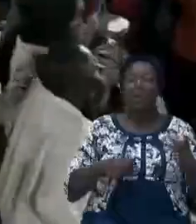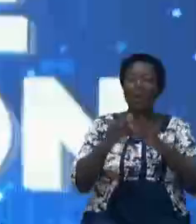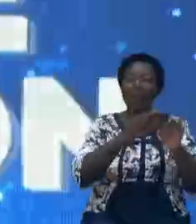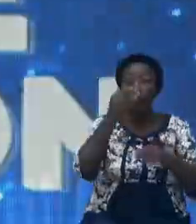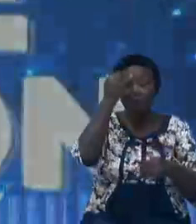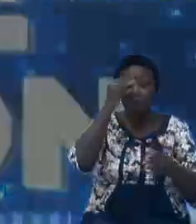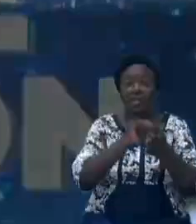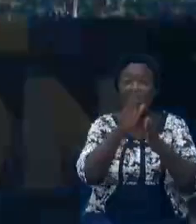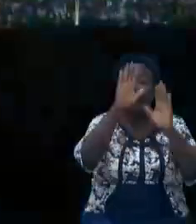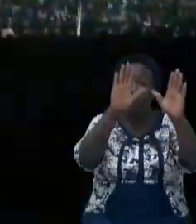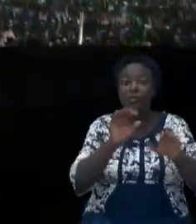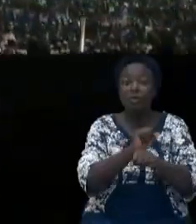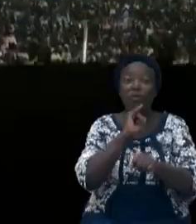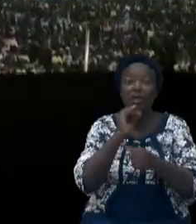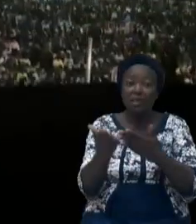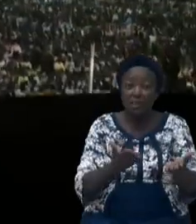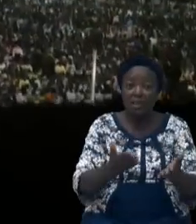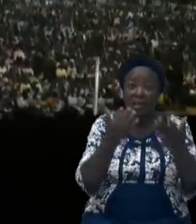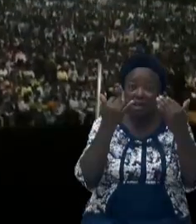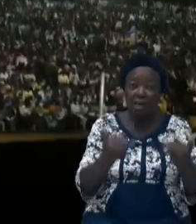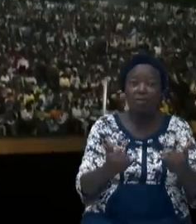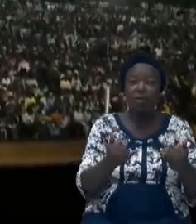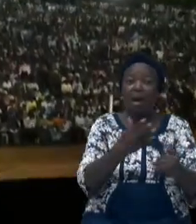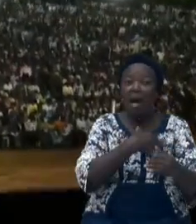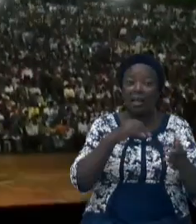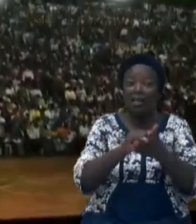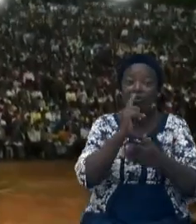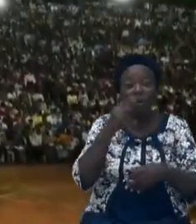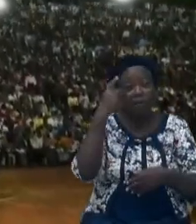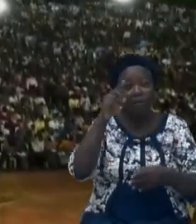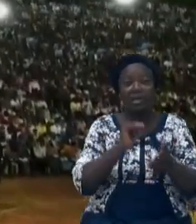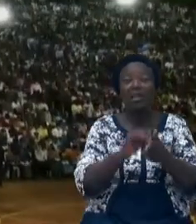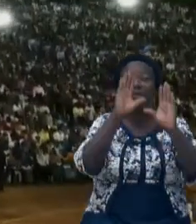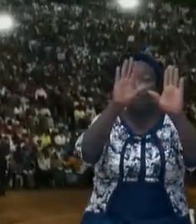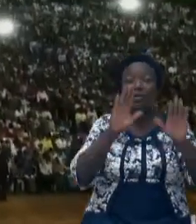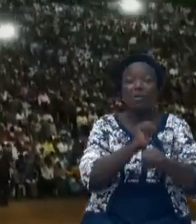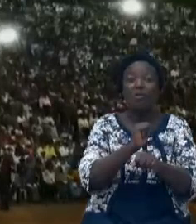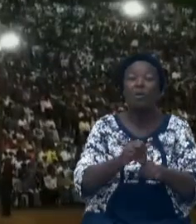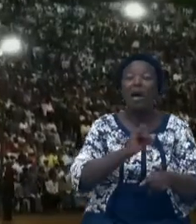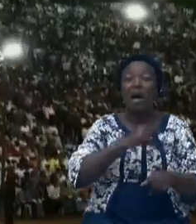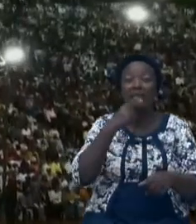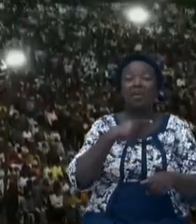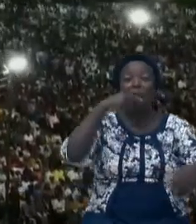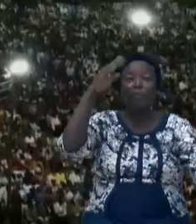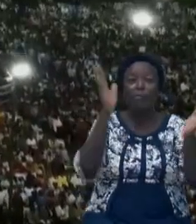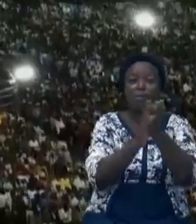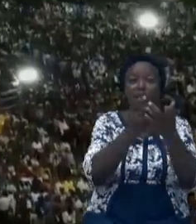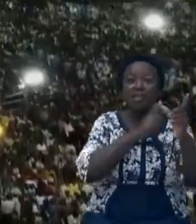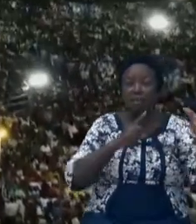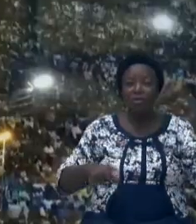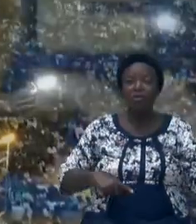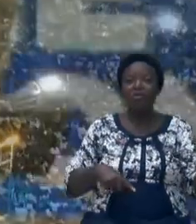gloire à dieu si vous savez que votre miracle ella ekogha